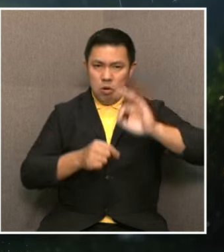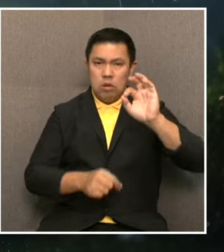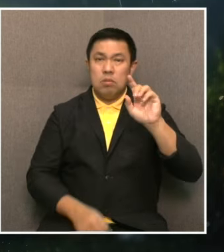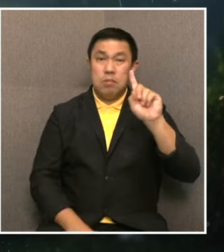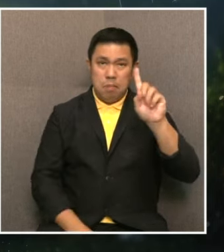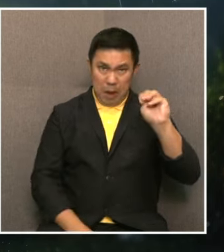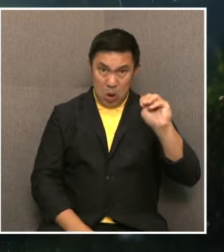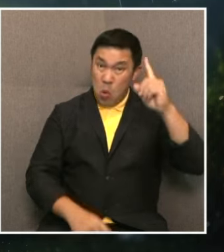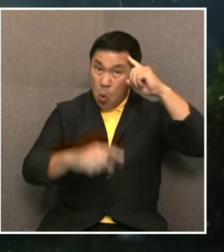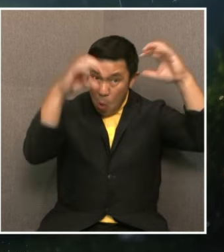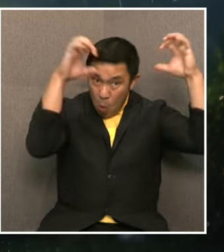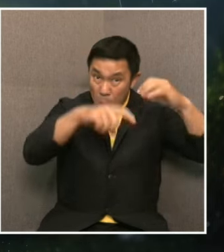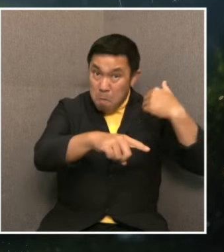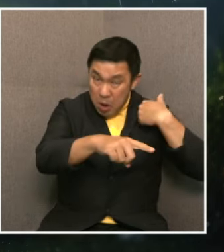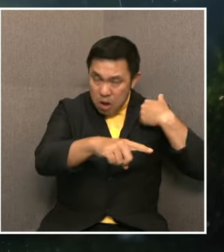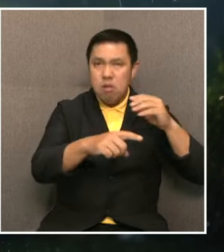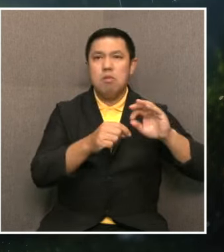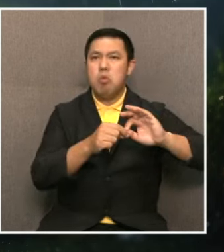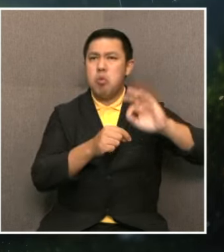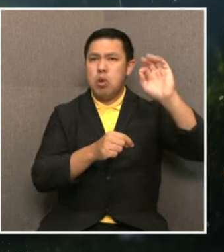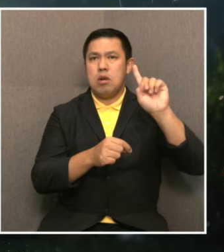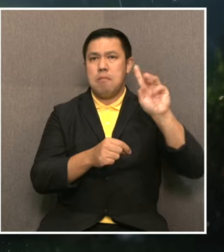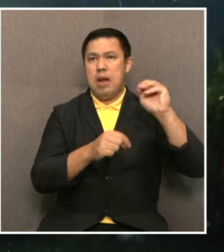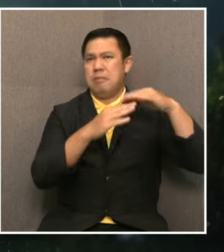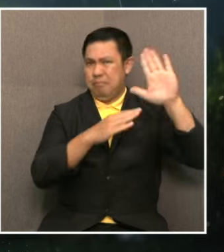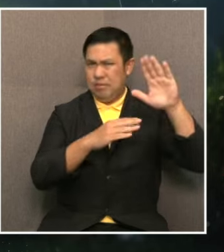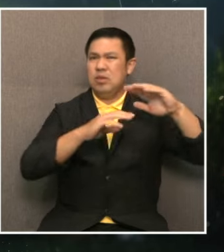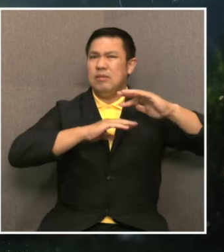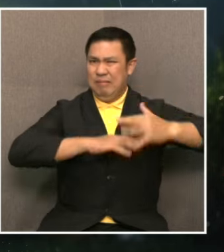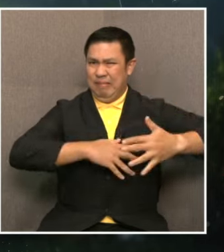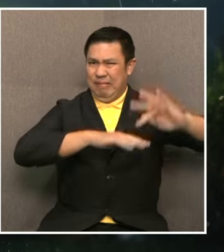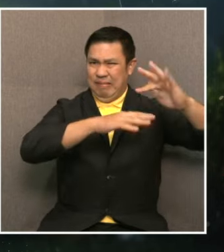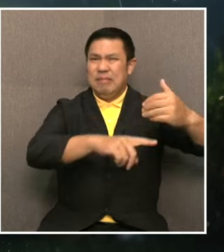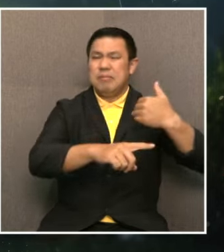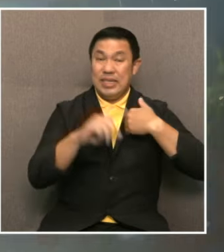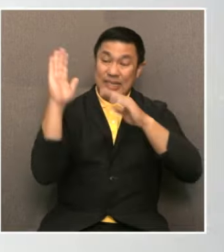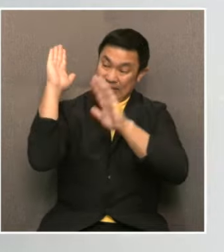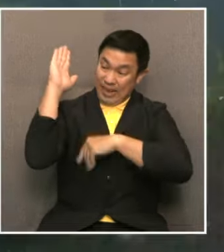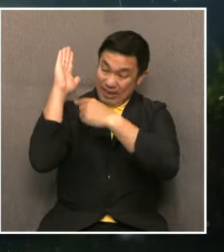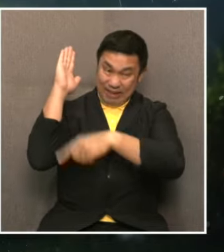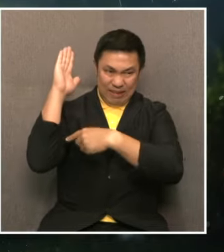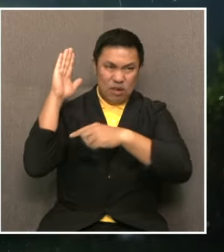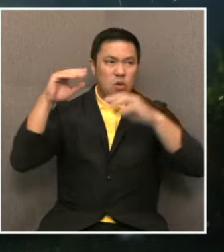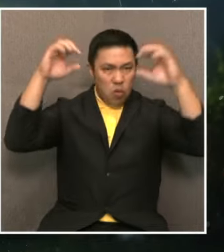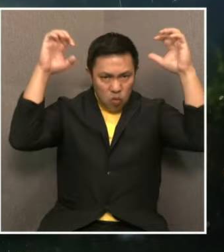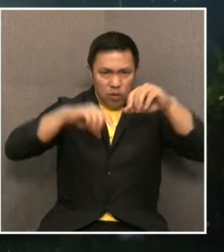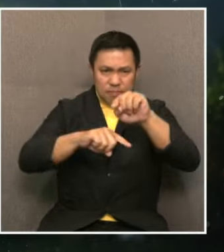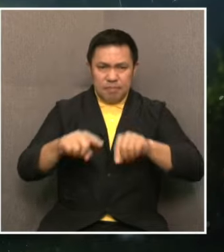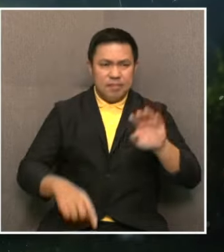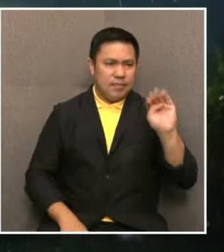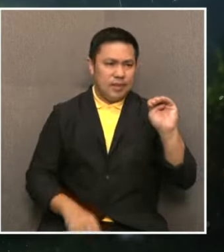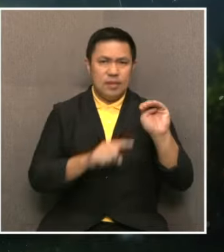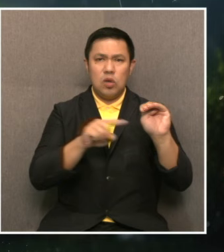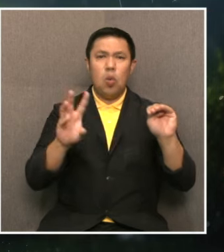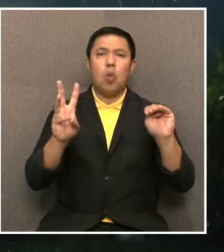บริเวณที่มีฝนฟ้าคะนองคลื่นสูงมากกว่า 1เมตปิดท้ายที่ภาคใต้นะครับมีฝนฟ้าคะนองร้อยละ 40ถึง 60ของ